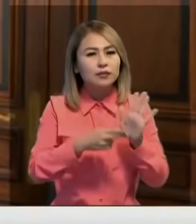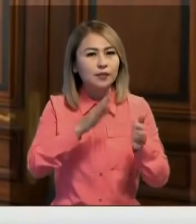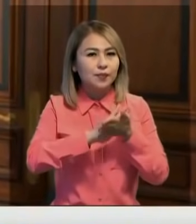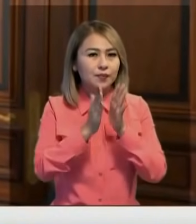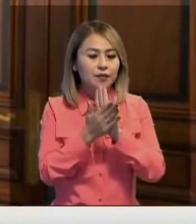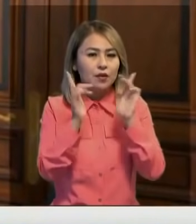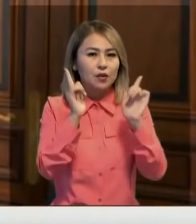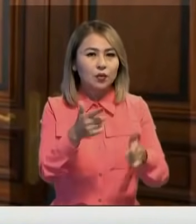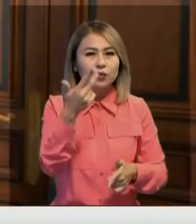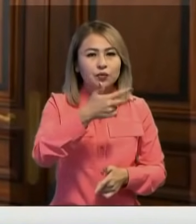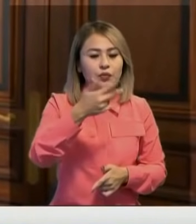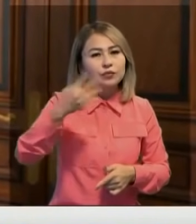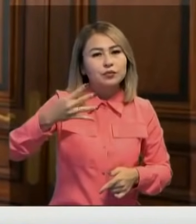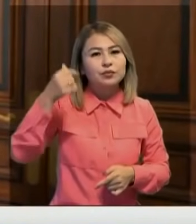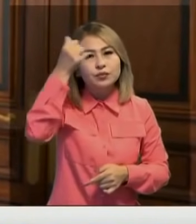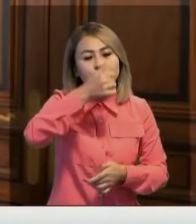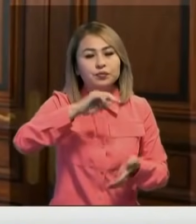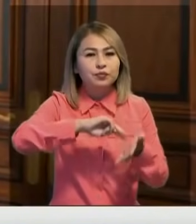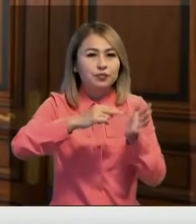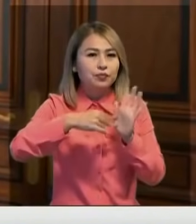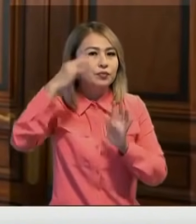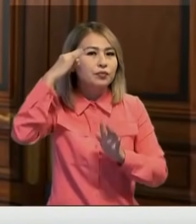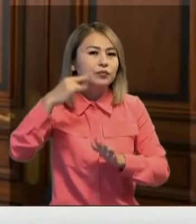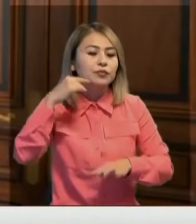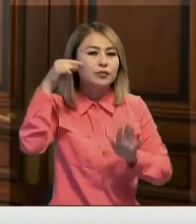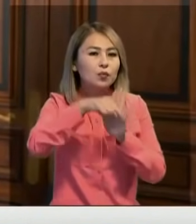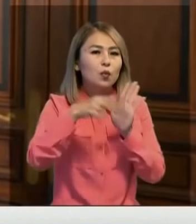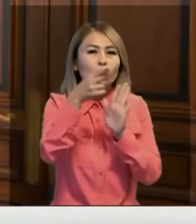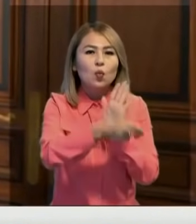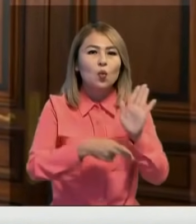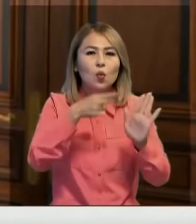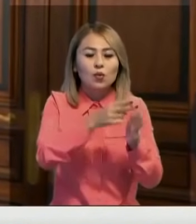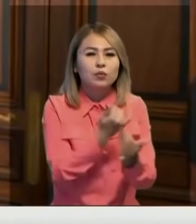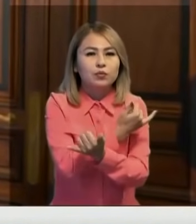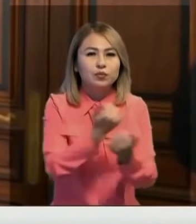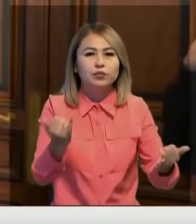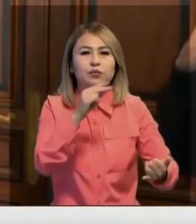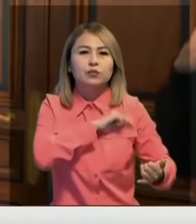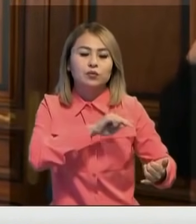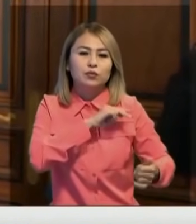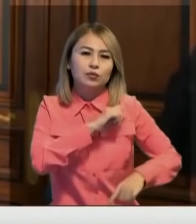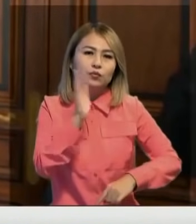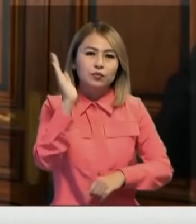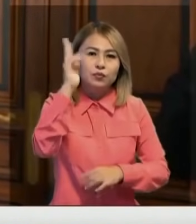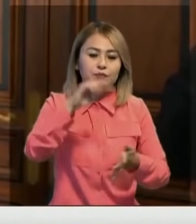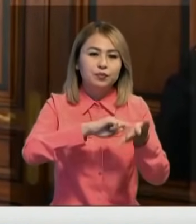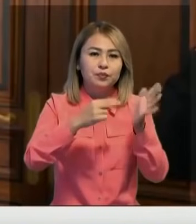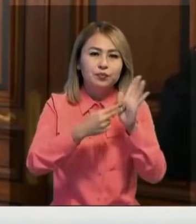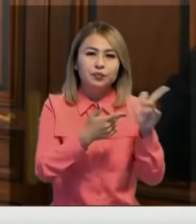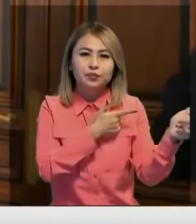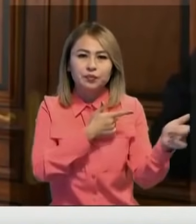шартымыз 30-40 жылға жоспарланған. Қазақстанда жүріп жатқан пойыздарға қызмет көрсетуден бөлек келешекке жоспарымыз